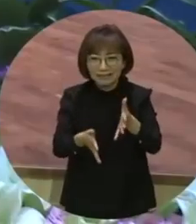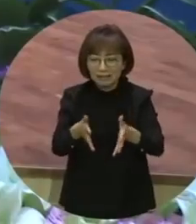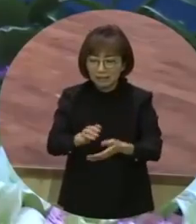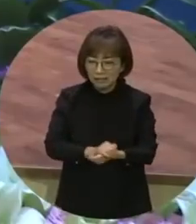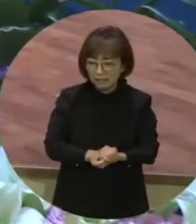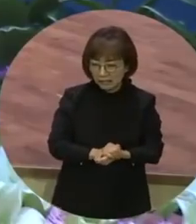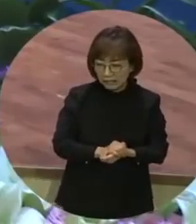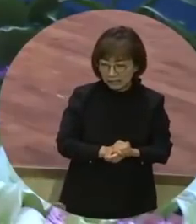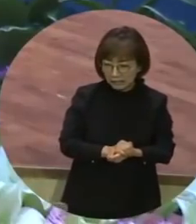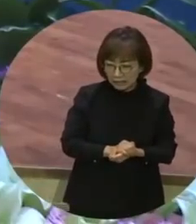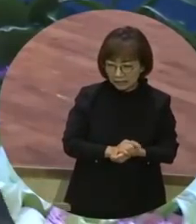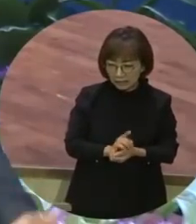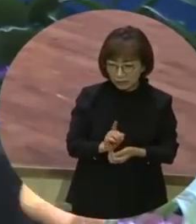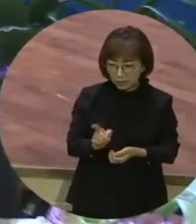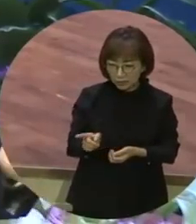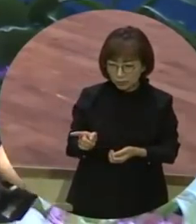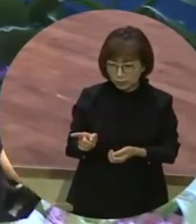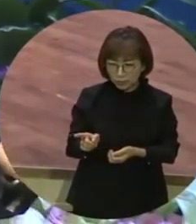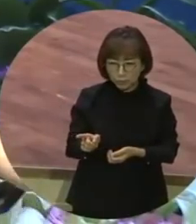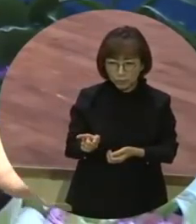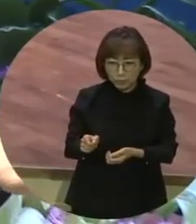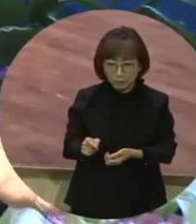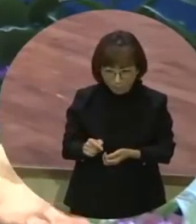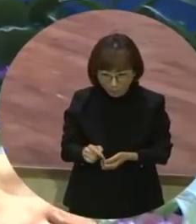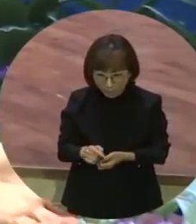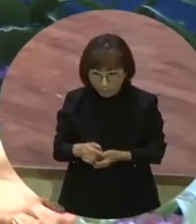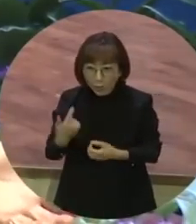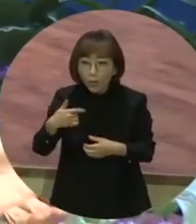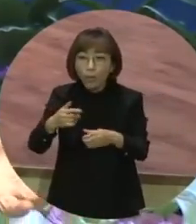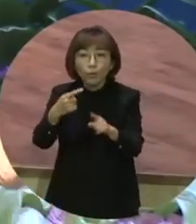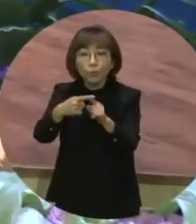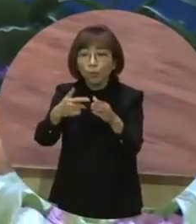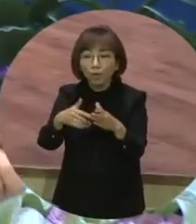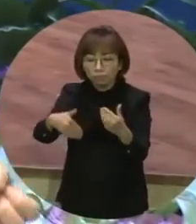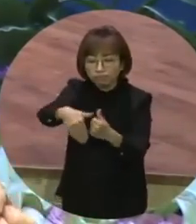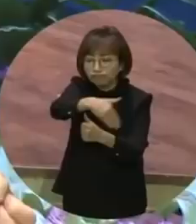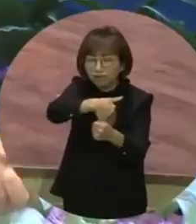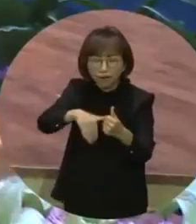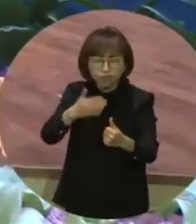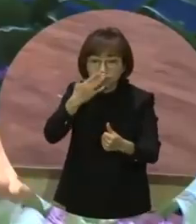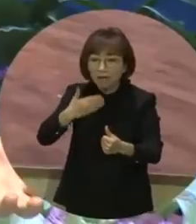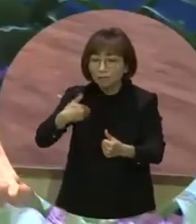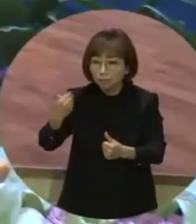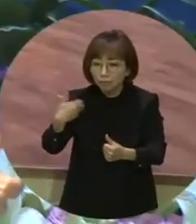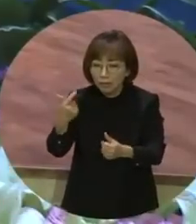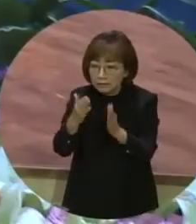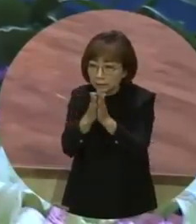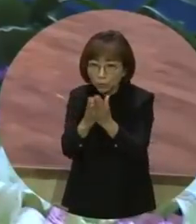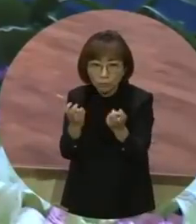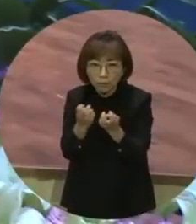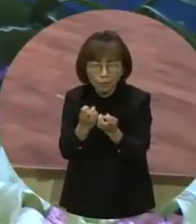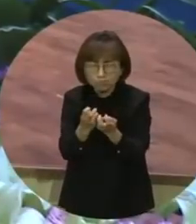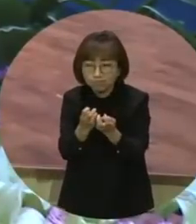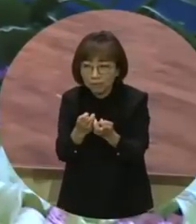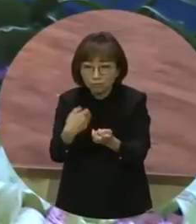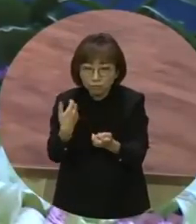보일 부분이 많아요. 뭐 아는 게 하나도, 교회 문화를 전혀 모르지, 뭐 찬송을 압니까, 기도를 압니까, 모르니까